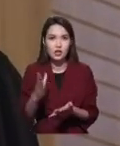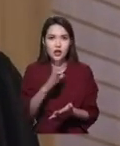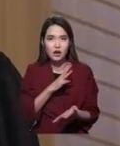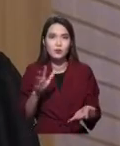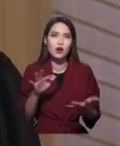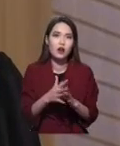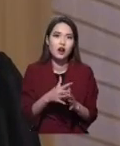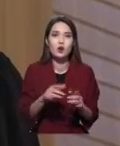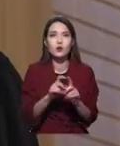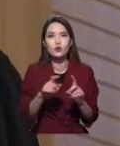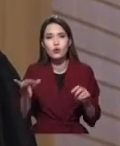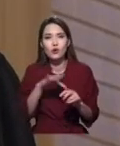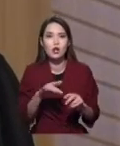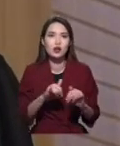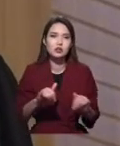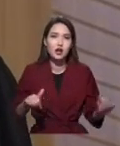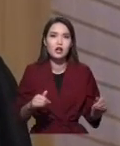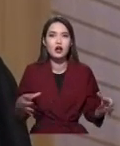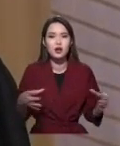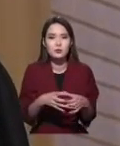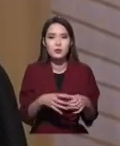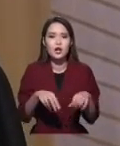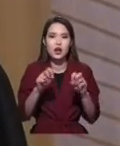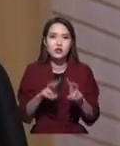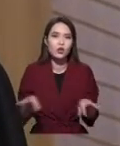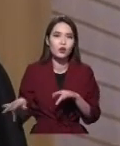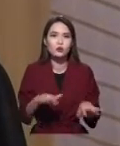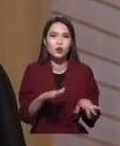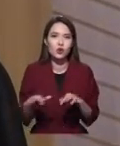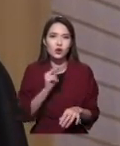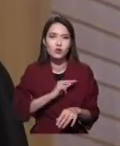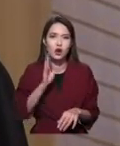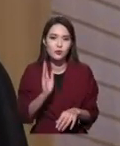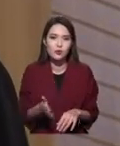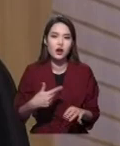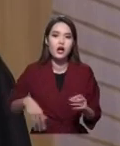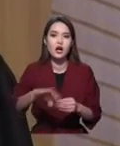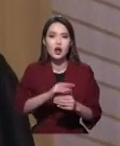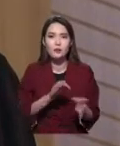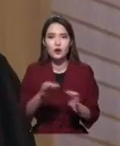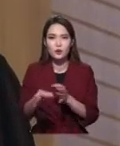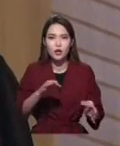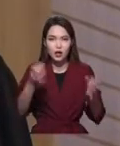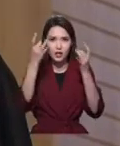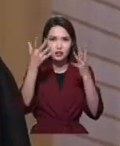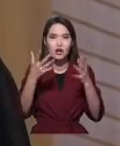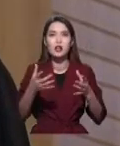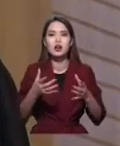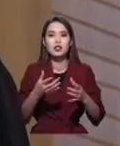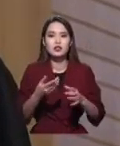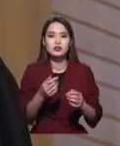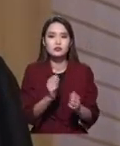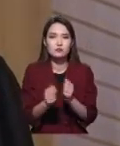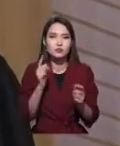әйелдердің көшбасшылығын дамыту бойынша іскерлік оқытулар жүргізілетін болады және де барлық өңірлер бойынша нақты асқаратын жұмыстарды біз